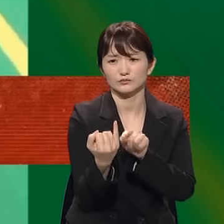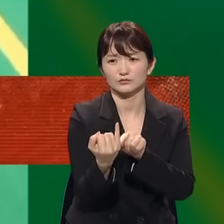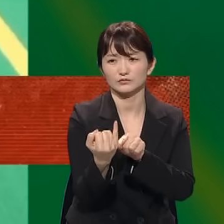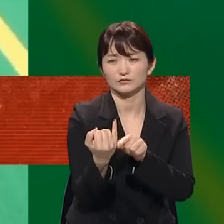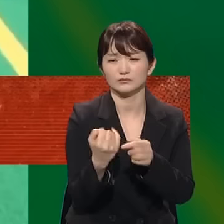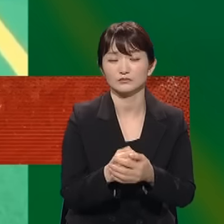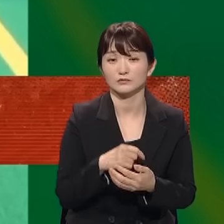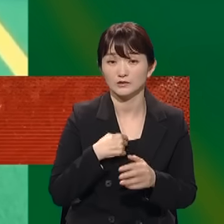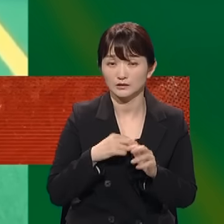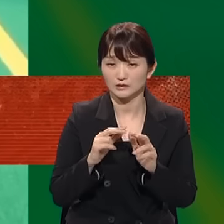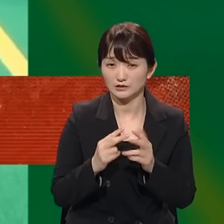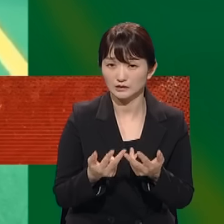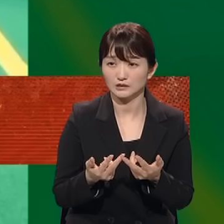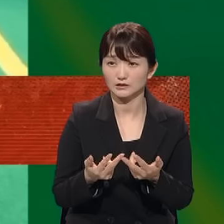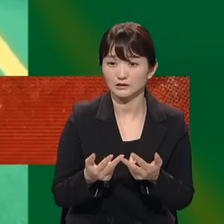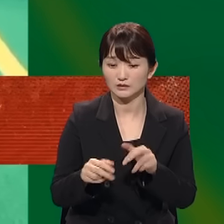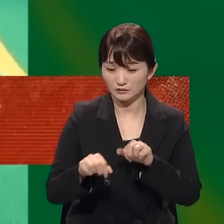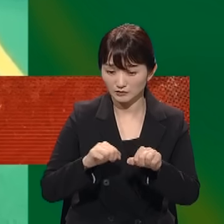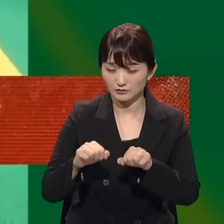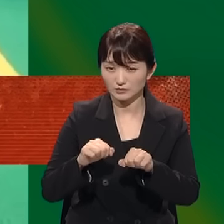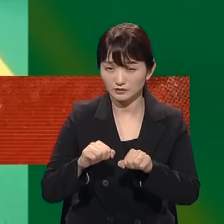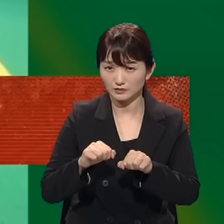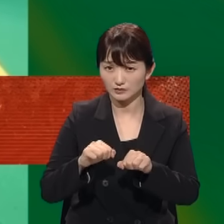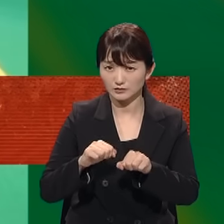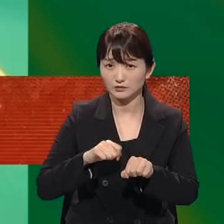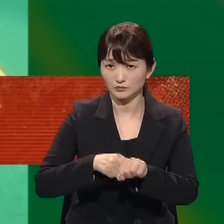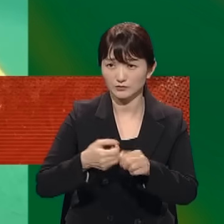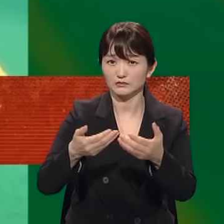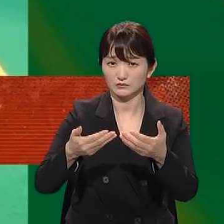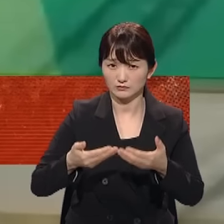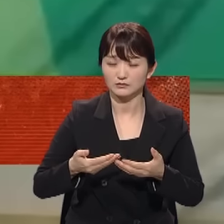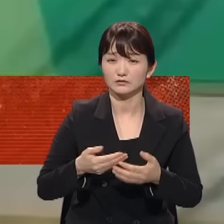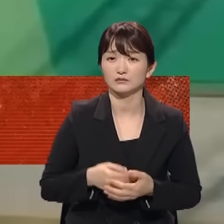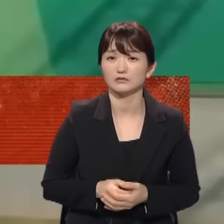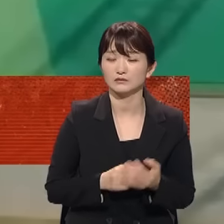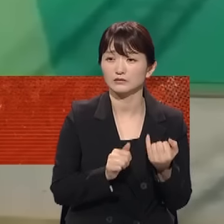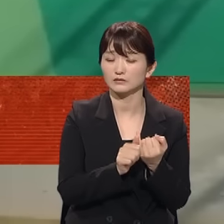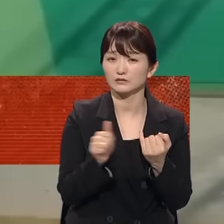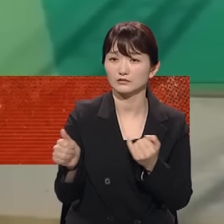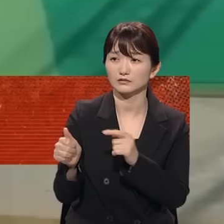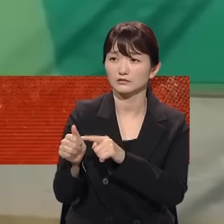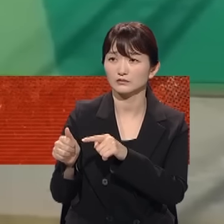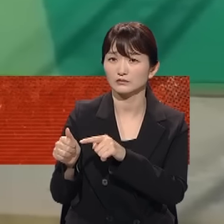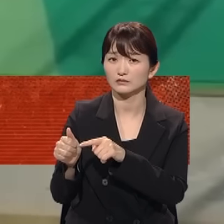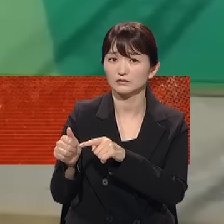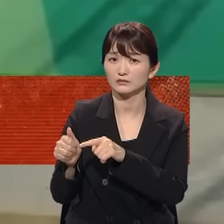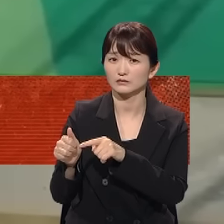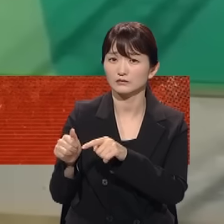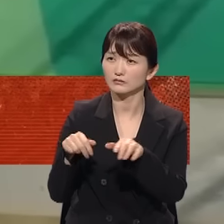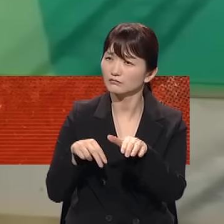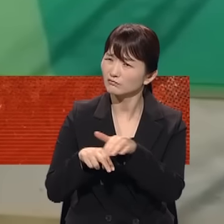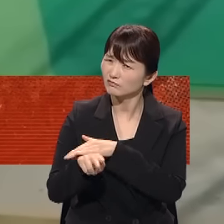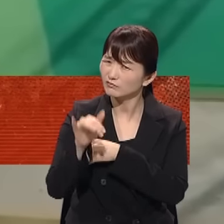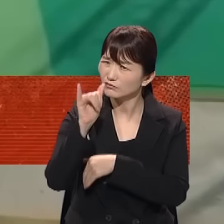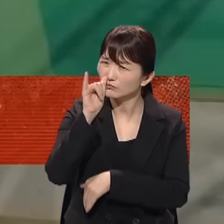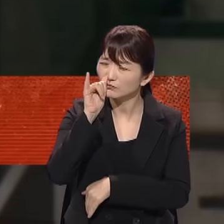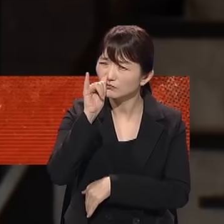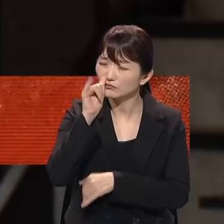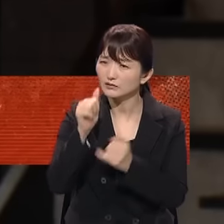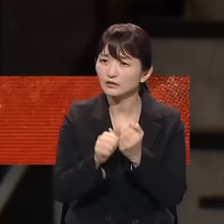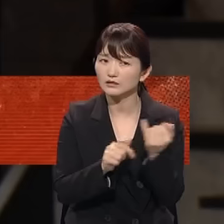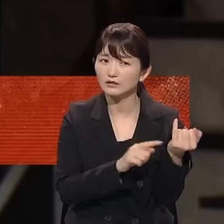물론 뭐 본인의 응당 행동의 대가를 치르게 될 것입니다. 근데 이 남편은 도망갈 수 있을까? 왜냐하면 그